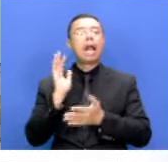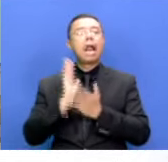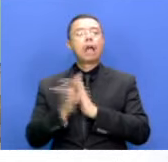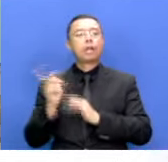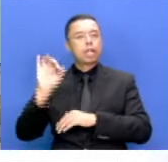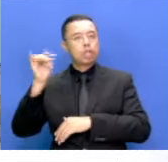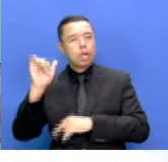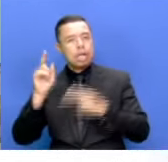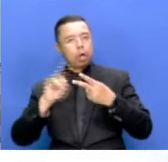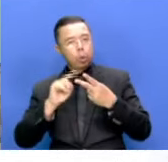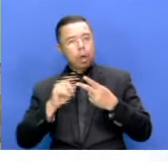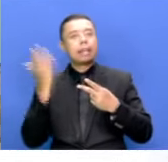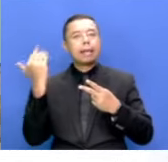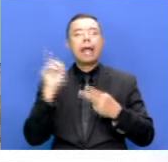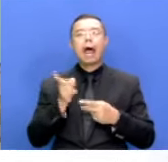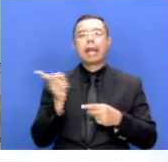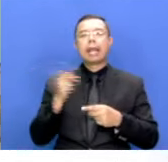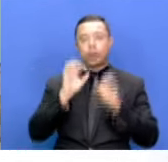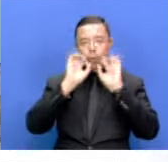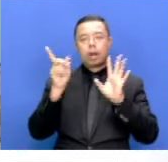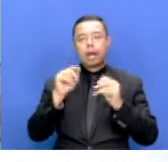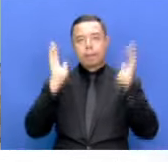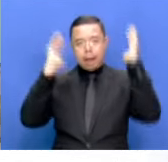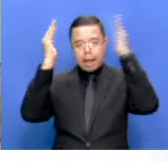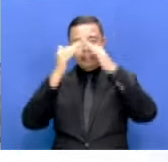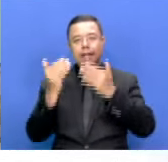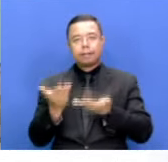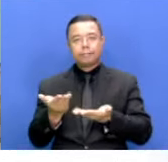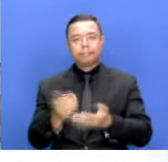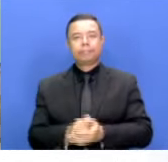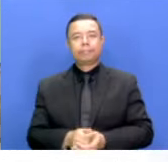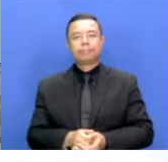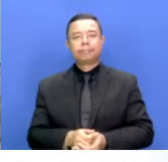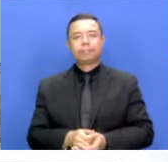langsung dari Yogyakarta dan sebelumnya ada Firda Jumardi dari Makassar. Selamat bertugas kembali rekan-rekan.